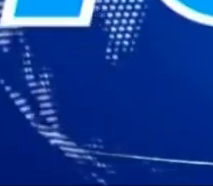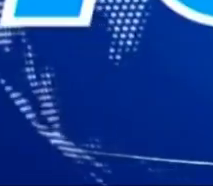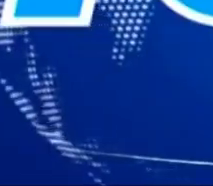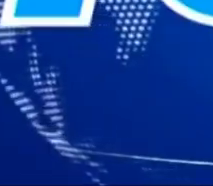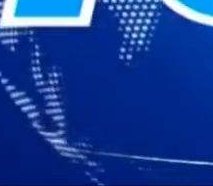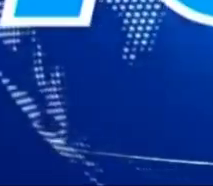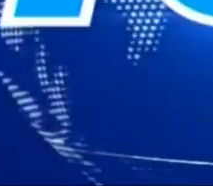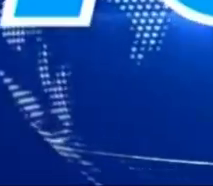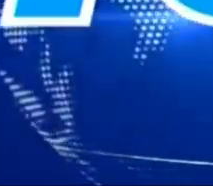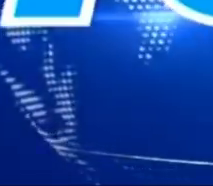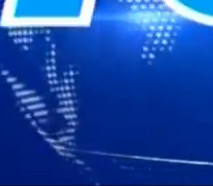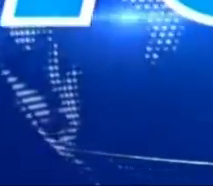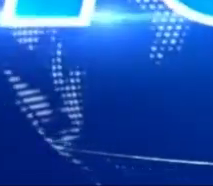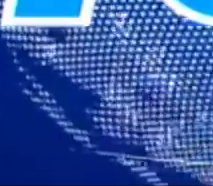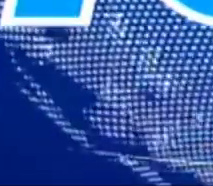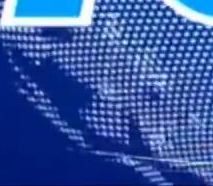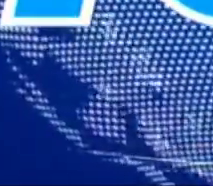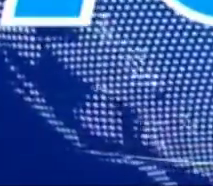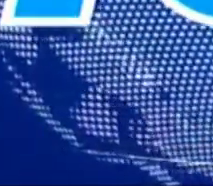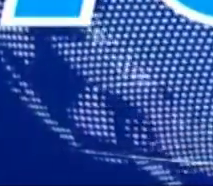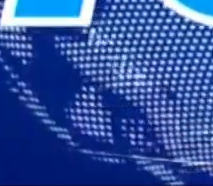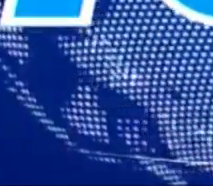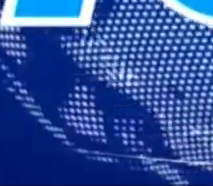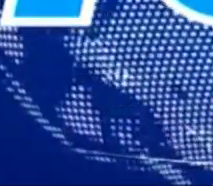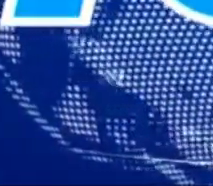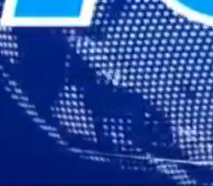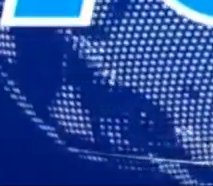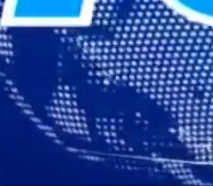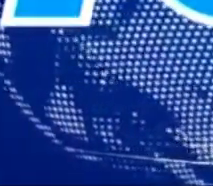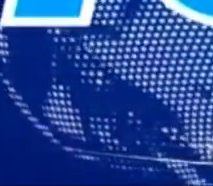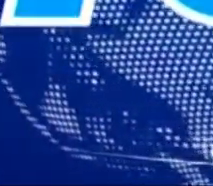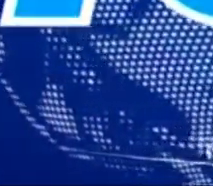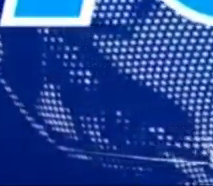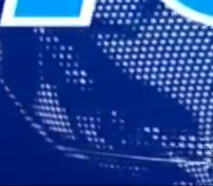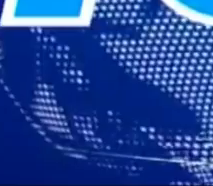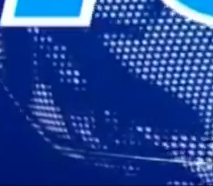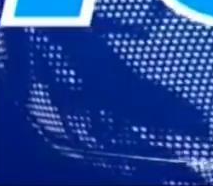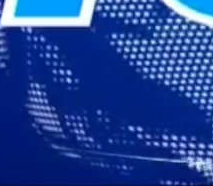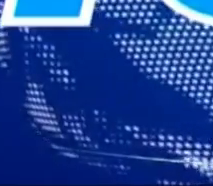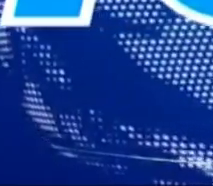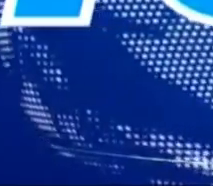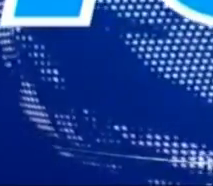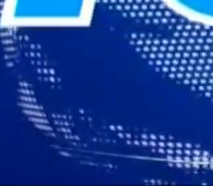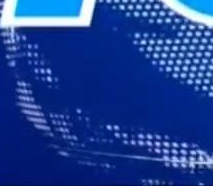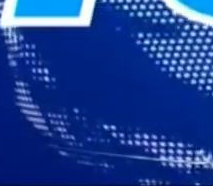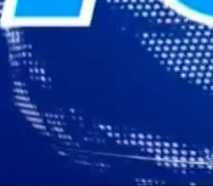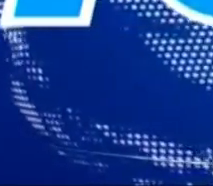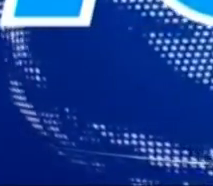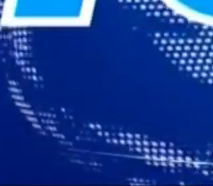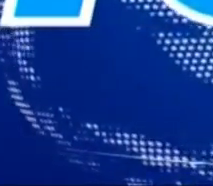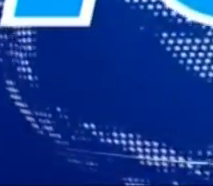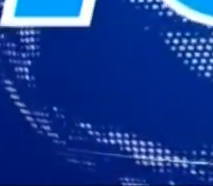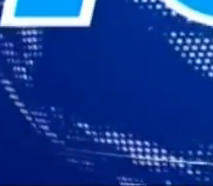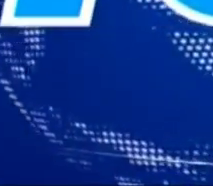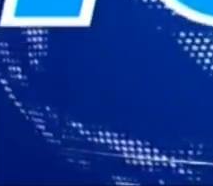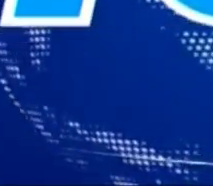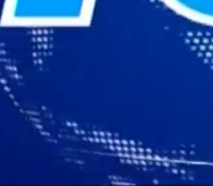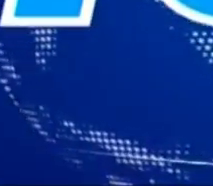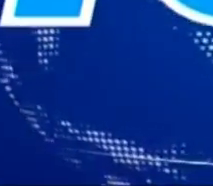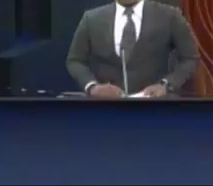C'est l'heure de votre journal à la une d'ici soir. Le garant de la nation a présidé ces lundi une